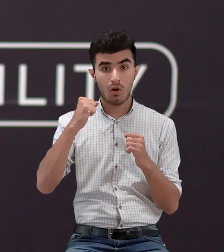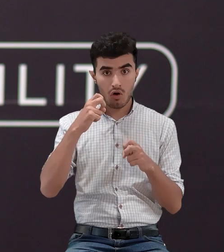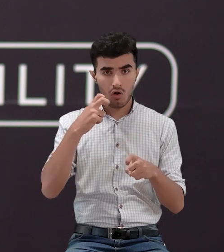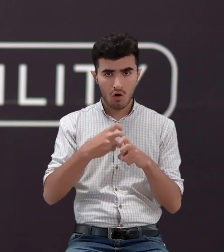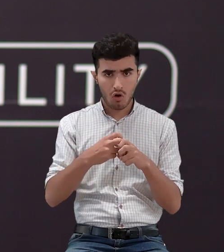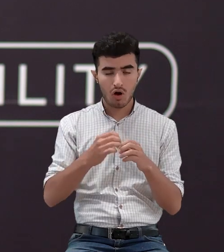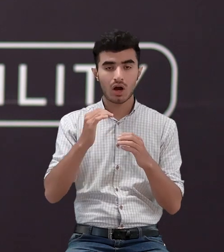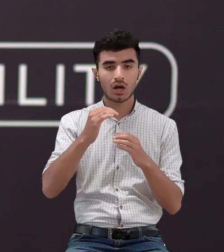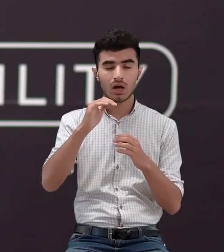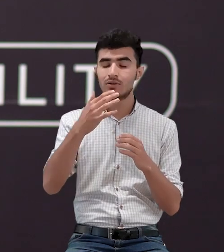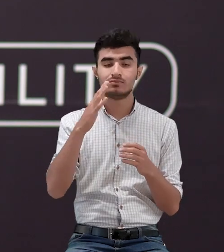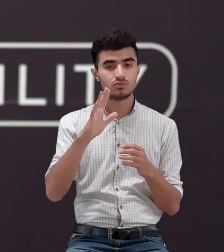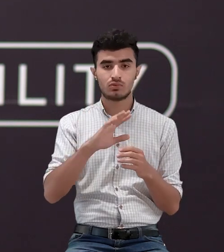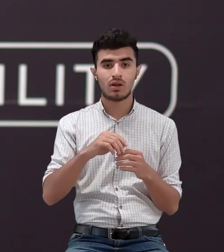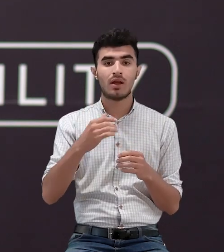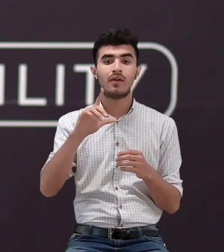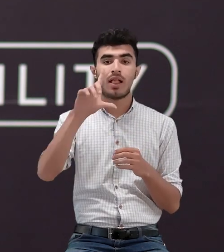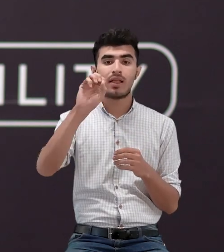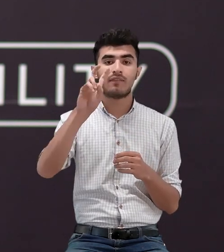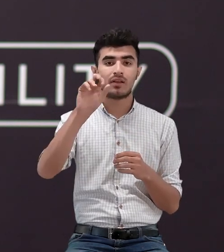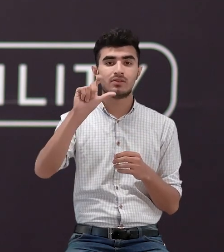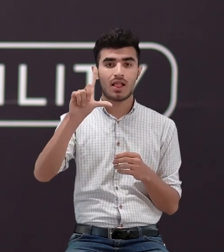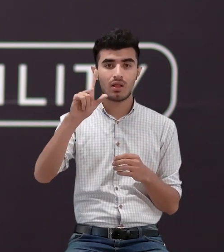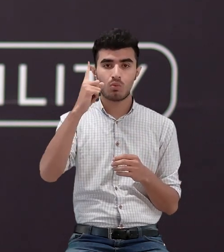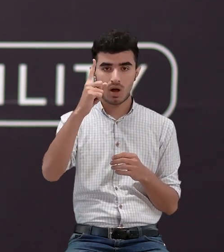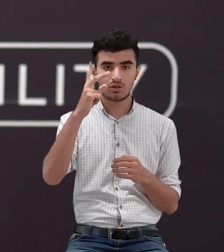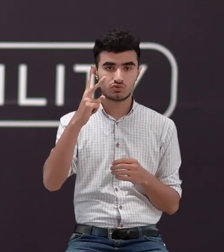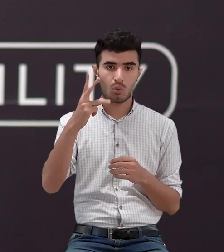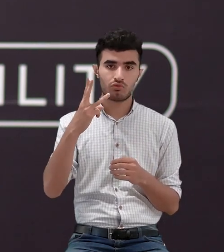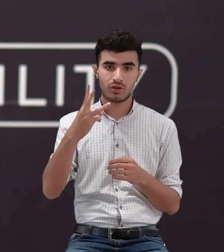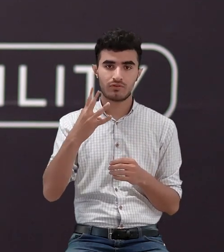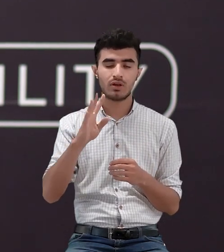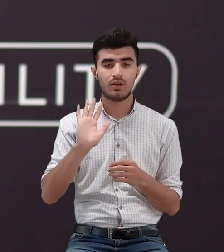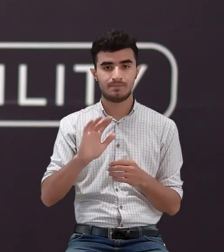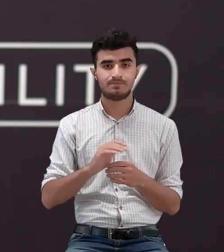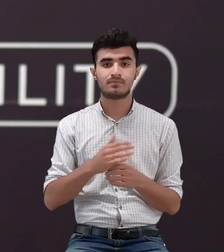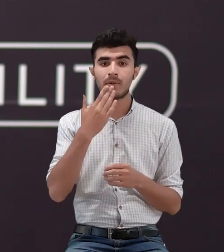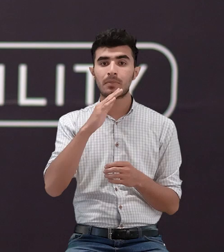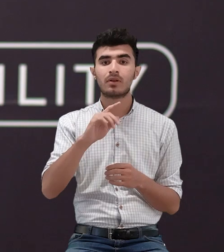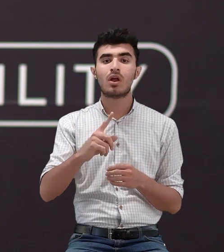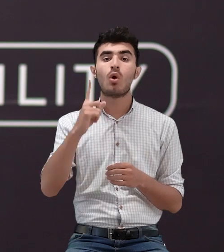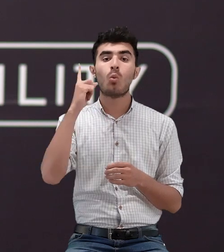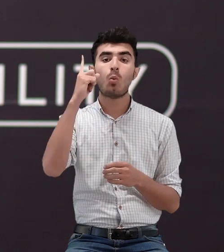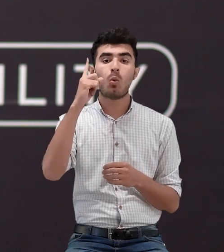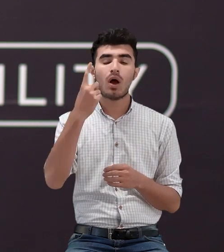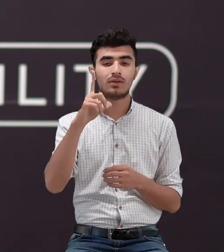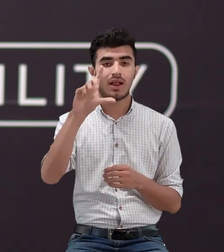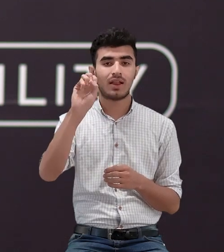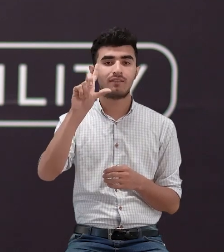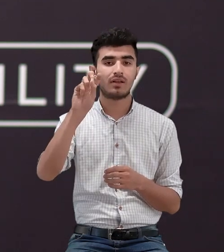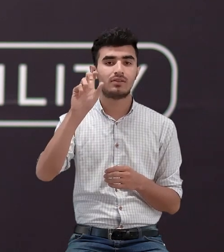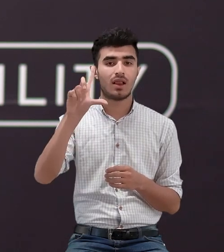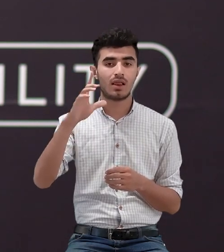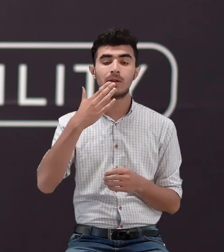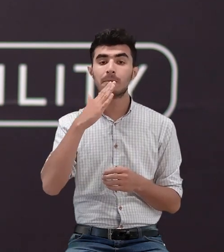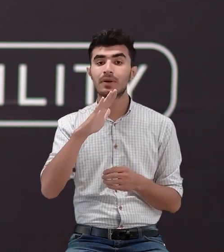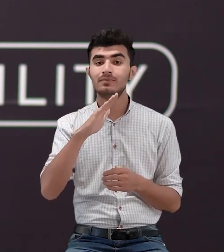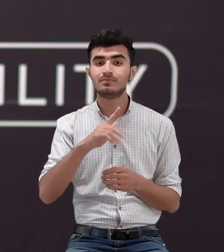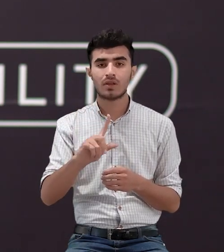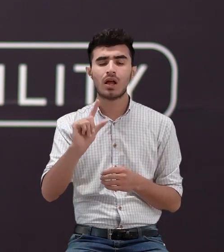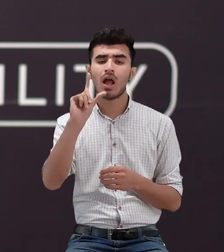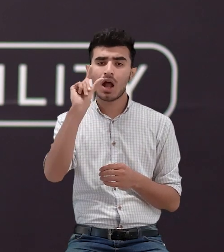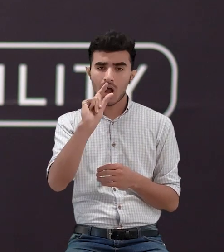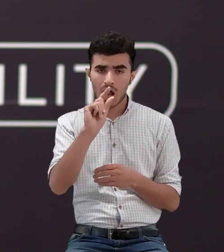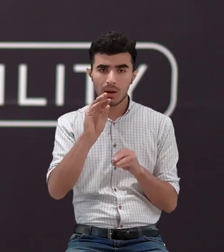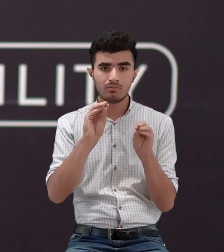ہم اس طرح بات نہیں کرتے, ہم کہتے ہیں لیول 1, لیول 2, لیول 3. اب ایک لیول 1 بچہ جو ڈائگنوز ہوتا ہے اس کو